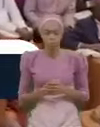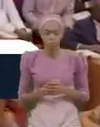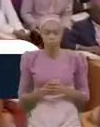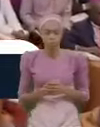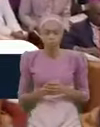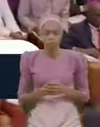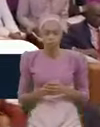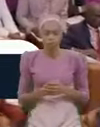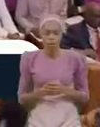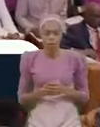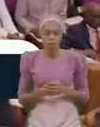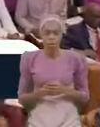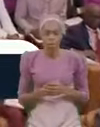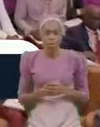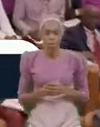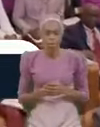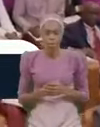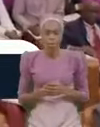choisi